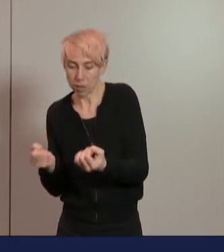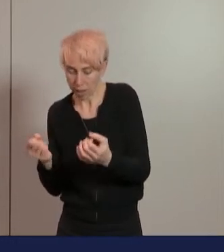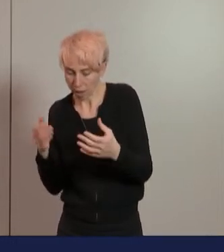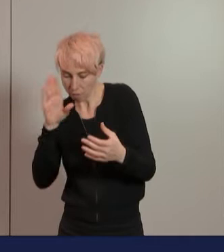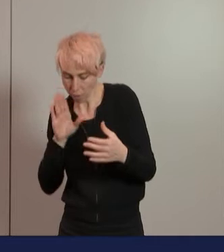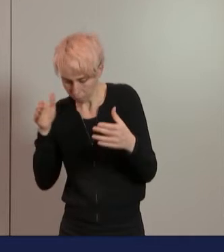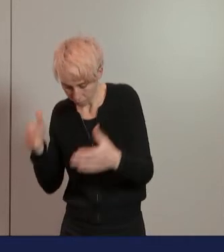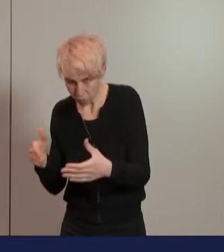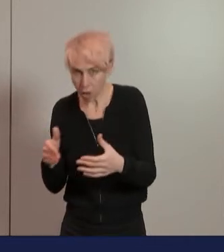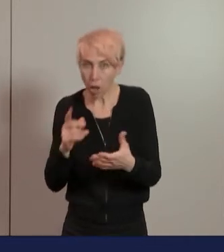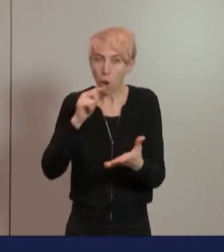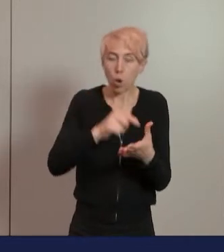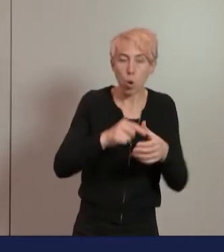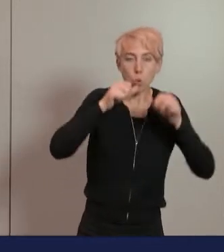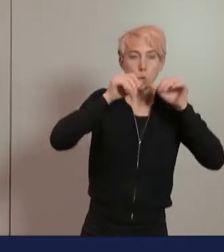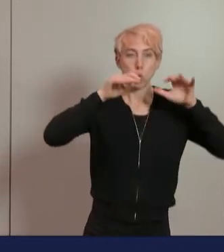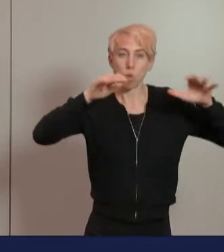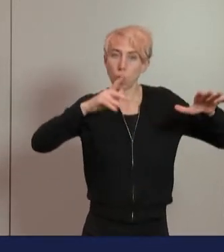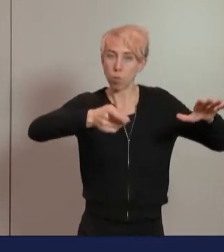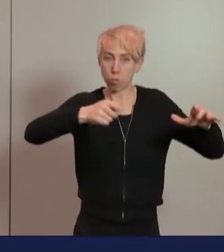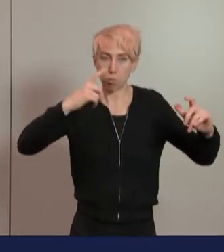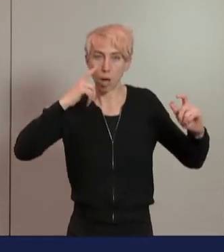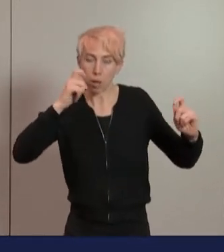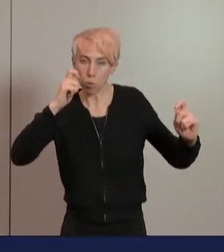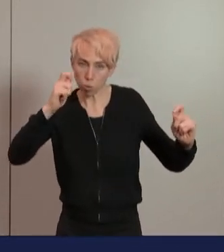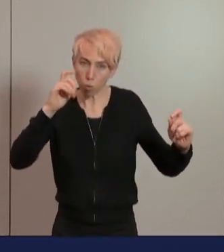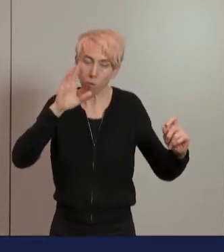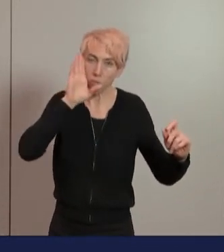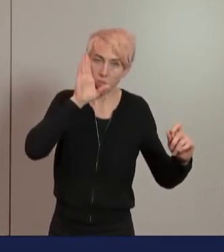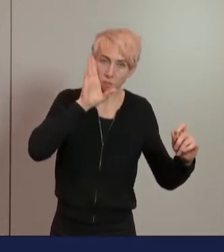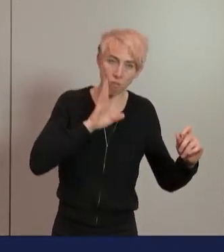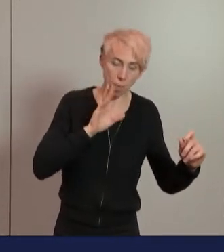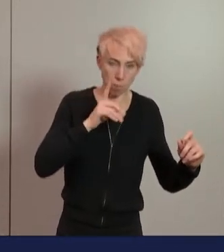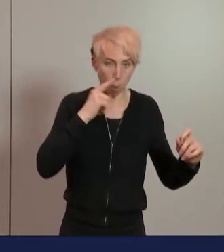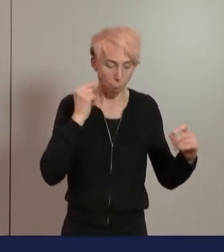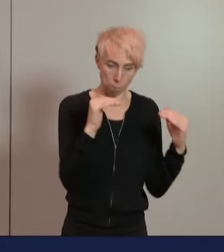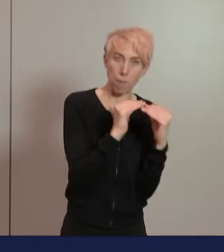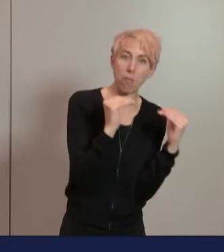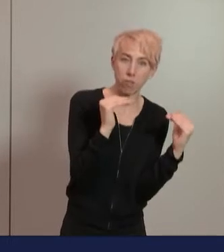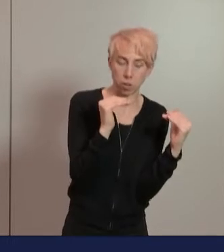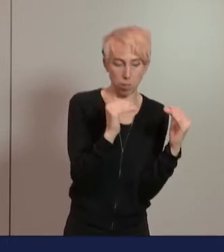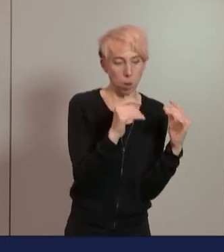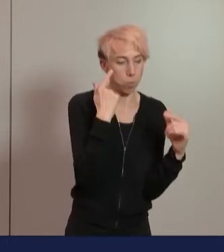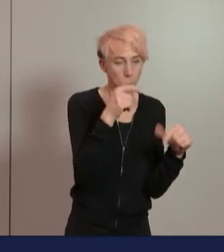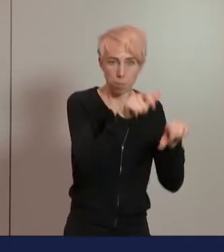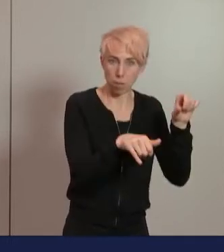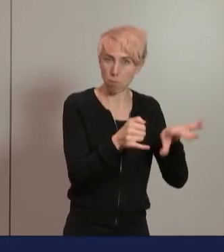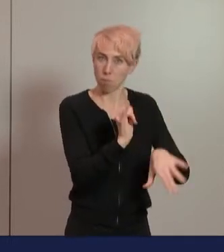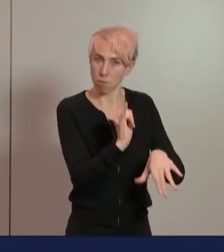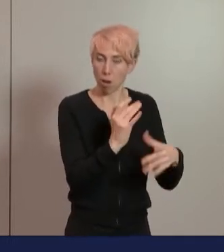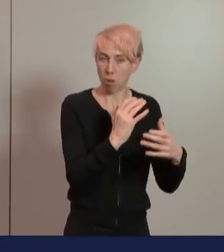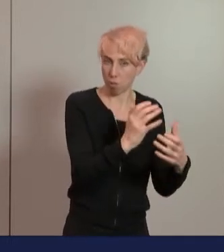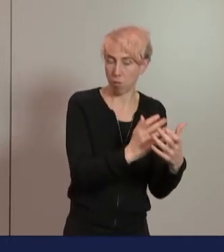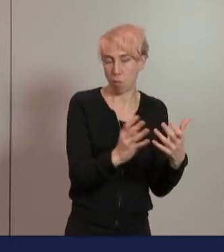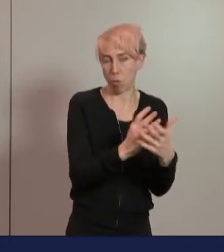la soufflerie, une attention est portée, bien entendu, à la parité au sein des porteurs et porteuses de projets artistiques. De septembre à décembre